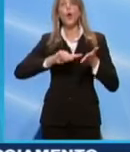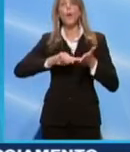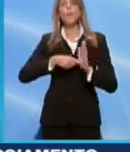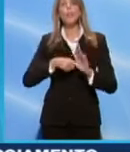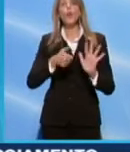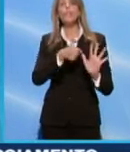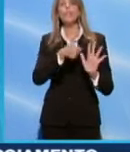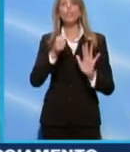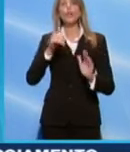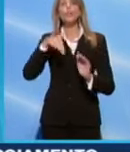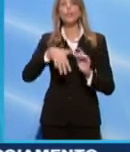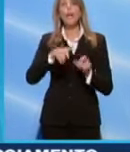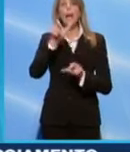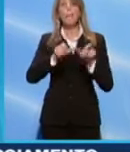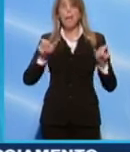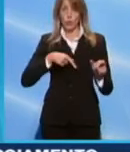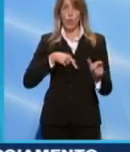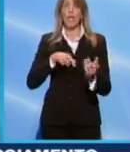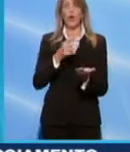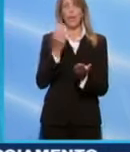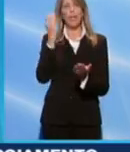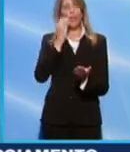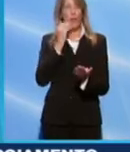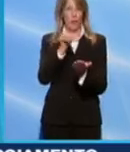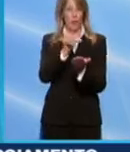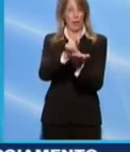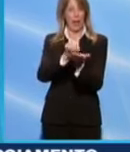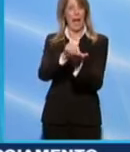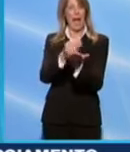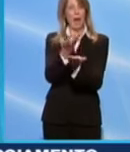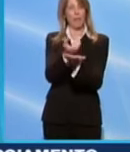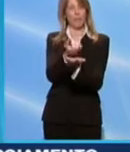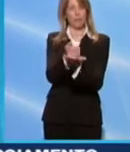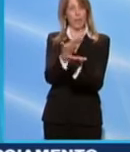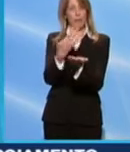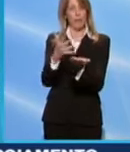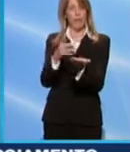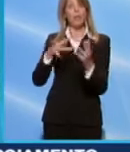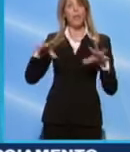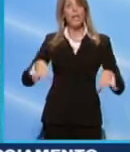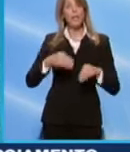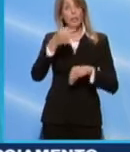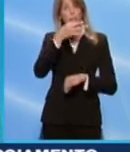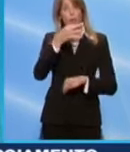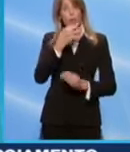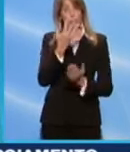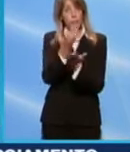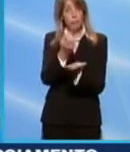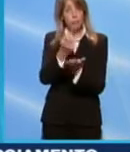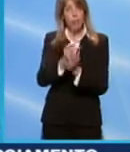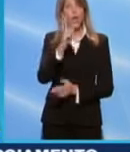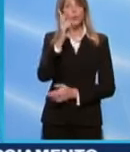le persone che si sono dotate dell'applicazione. Dal principio di ottobre i download sono stati di